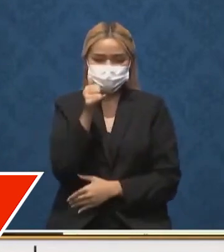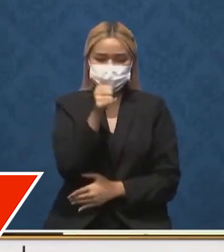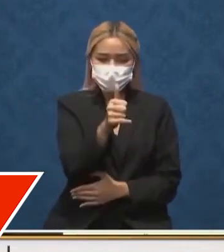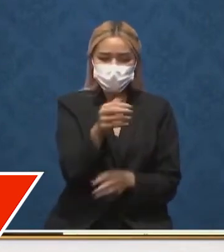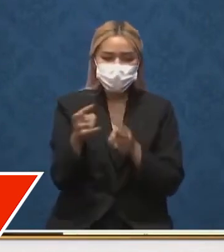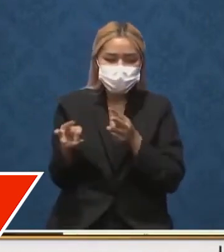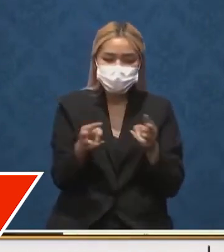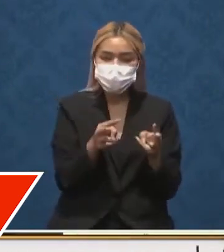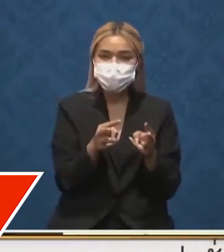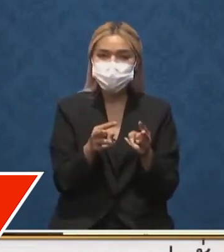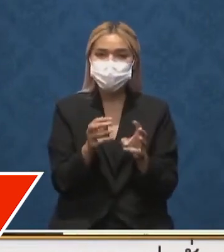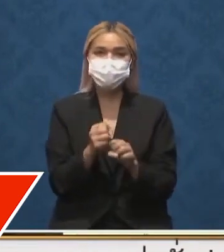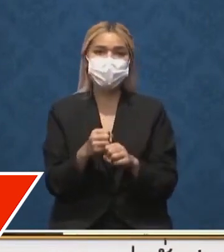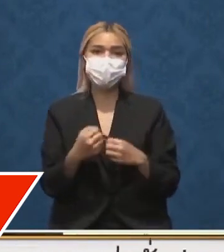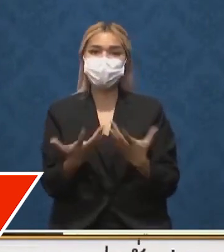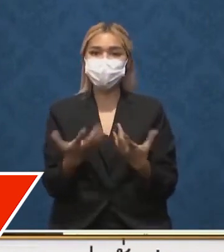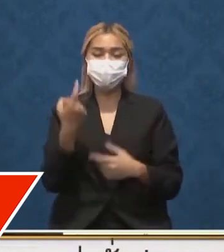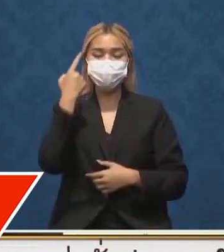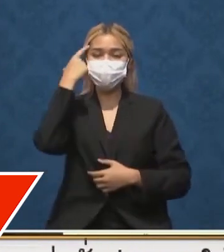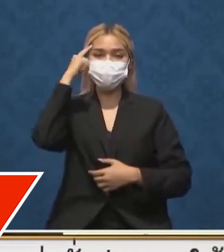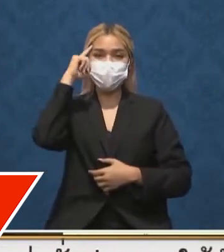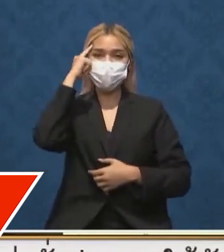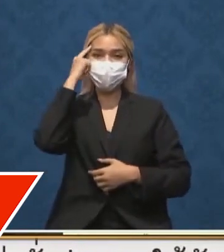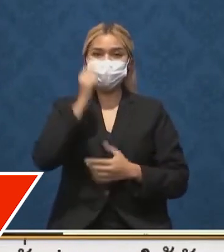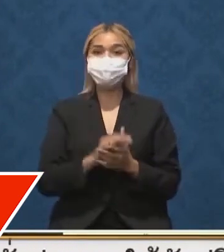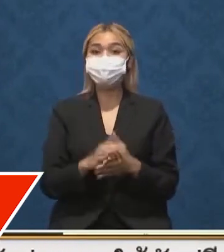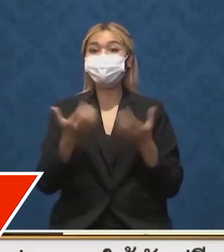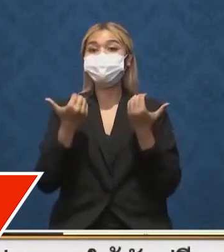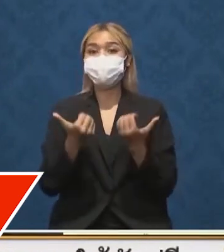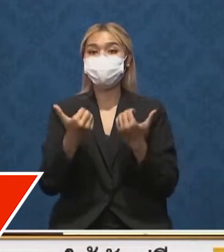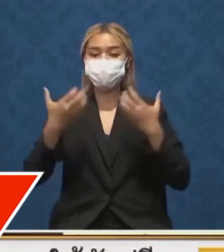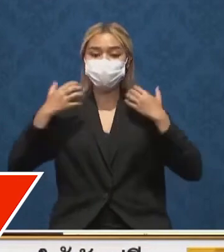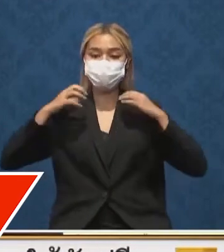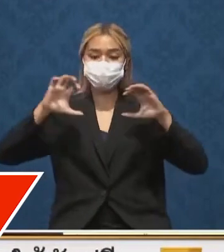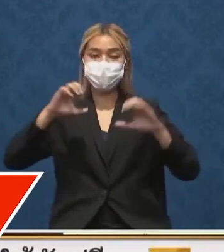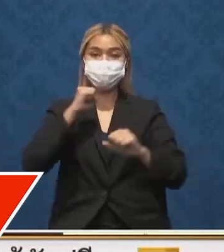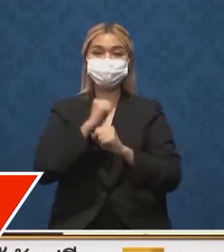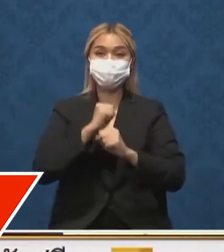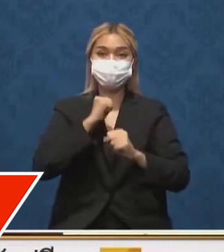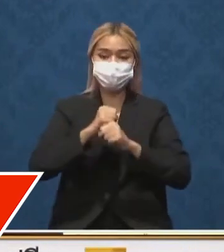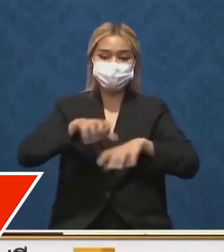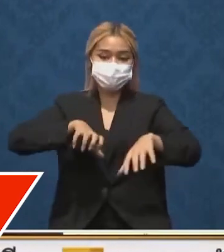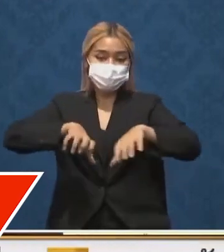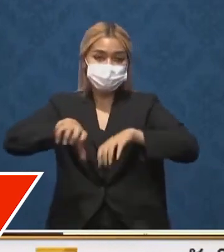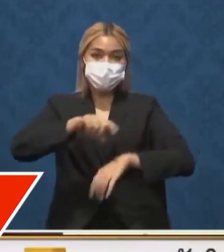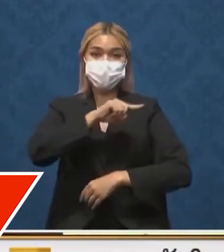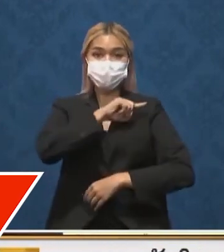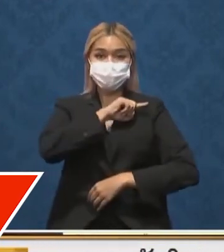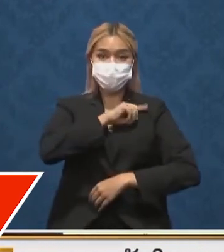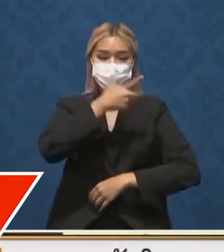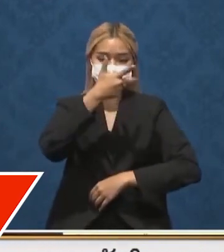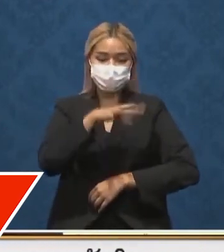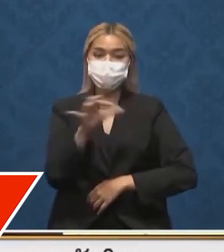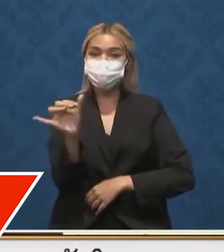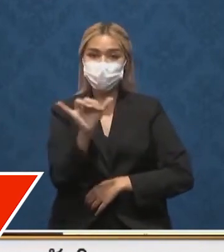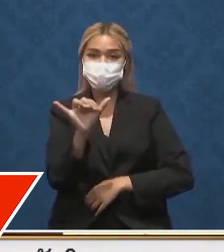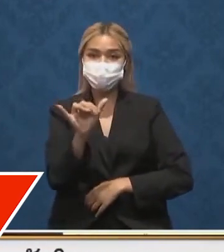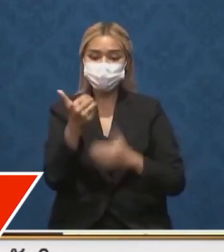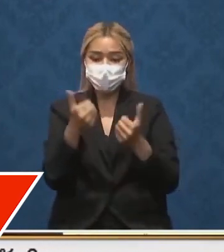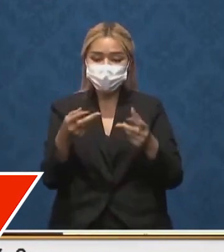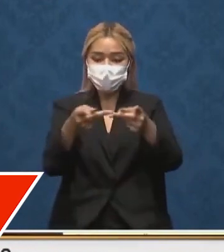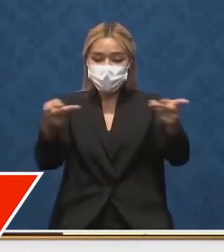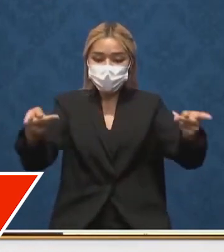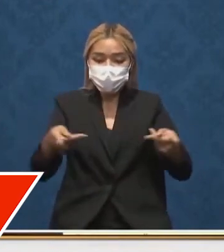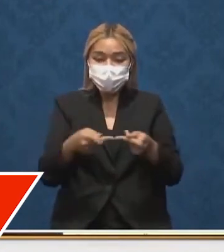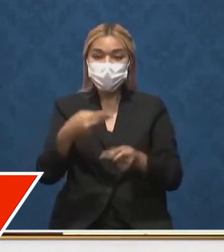ยังนี่คือคำถามแรกว่ารัฐบาลได้จัดการเรื่องนี้ให้เด็กนักเรียนที่โรงเรียนในเกาะลีเที่ปรากฏ